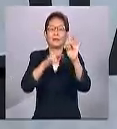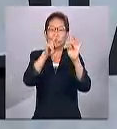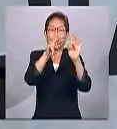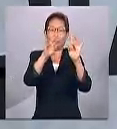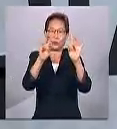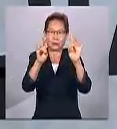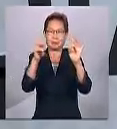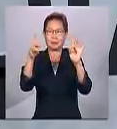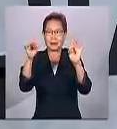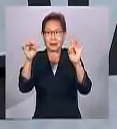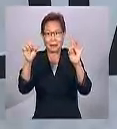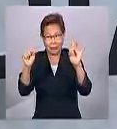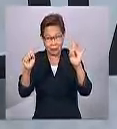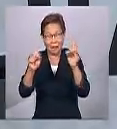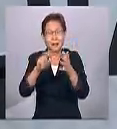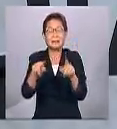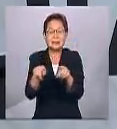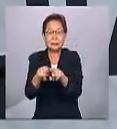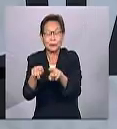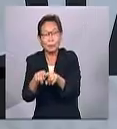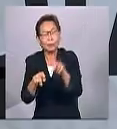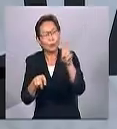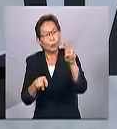827 kes, iaitu bersamaan dengan